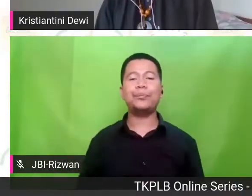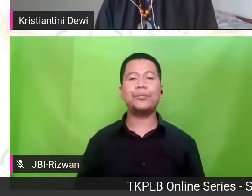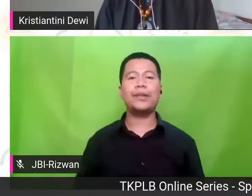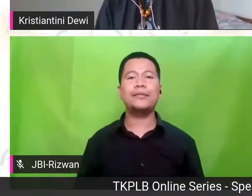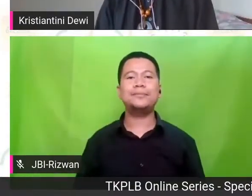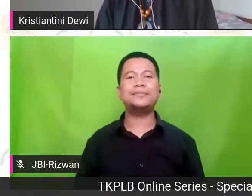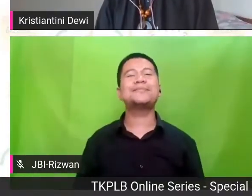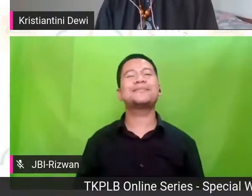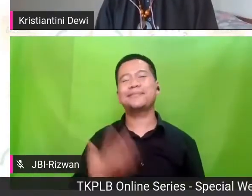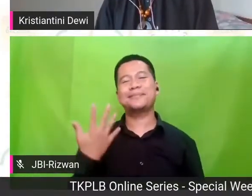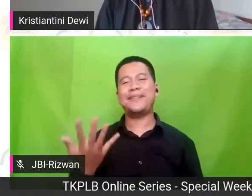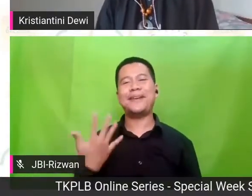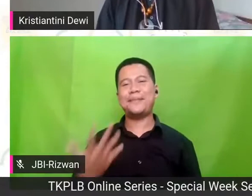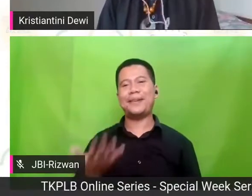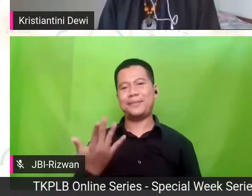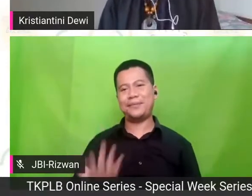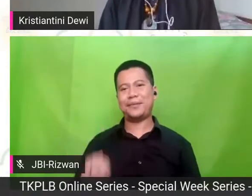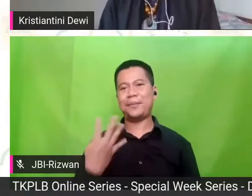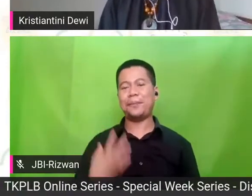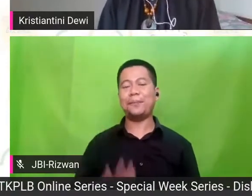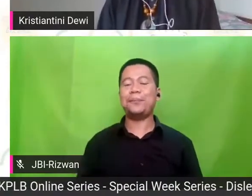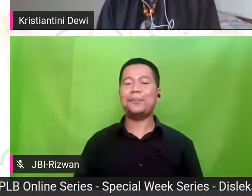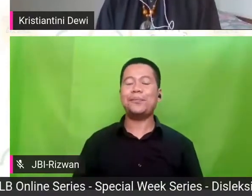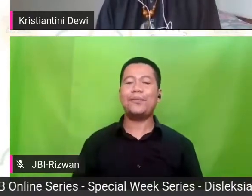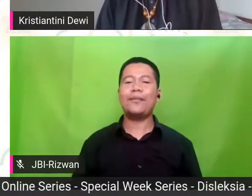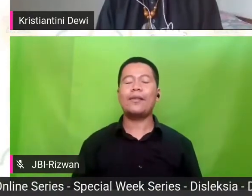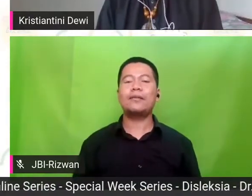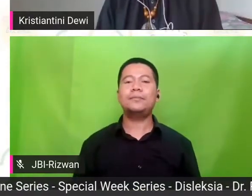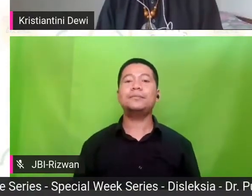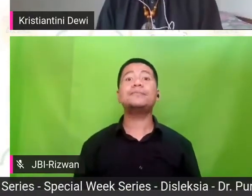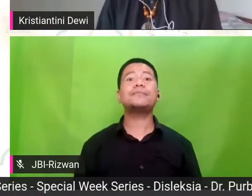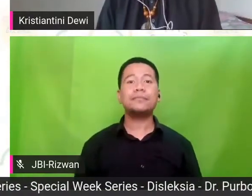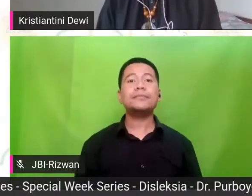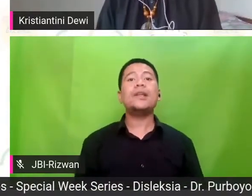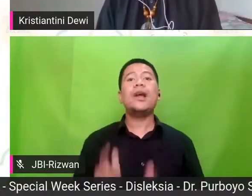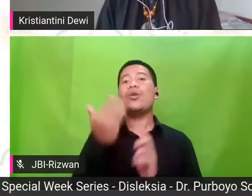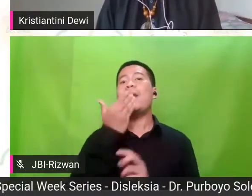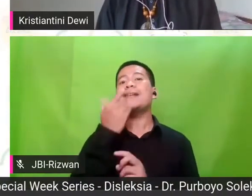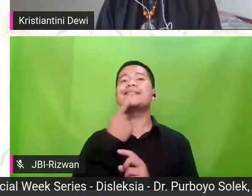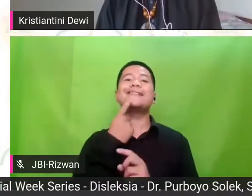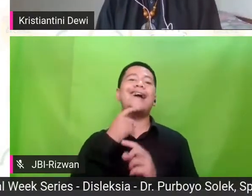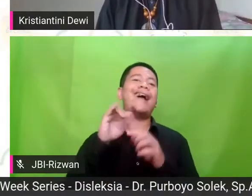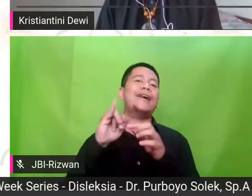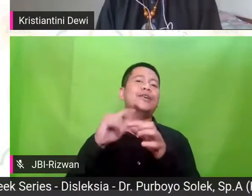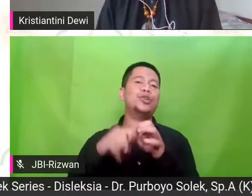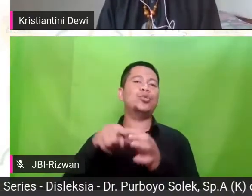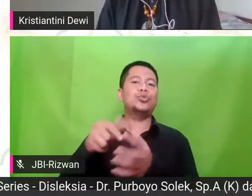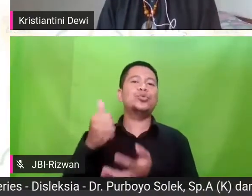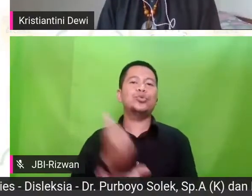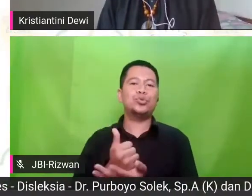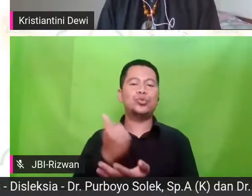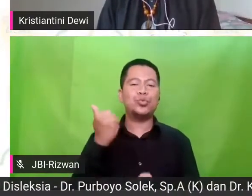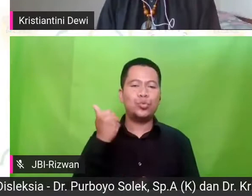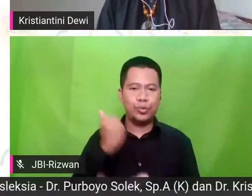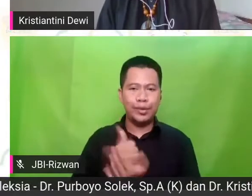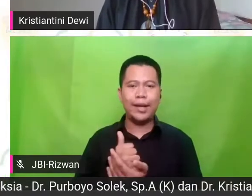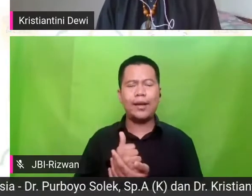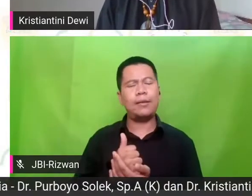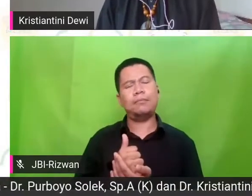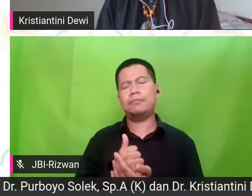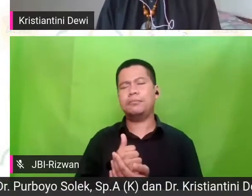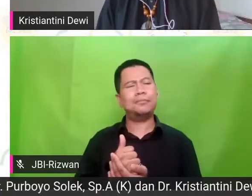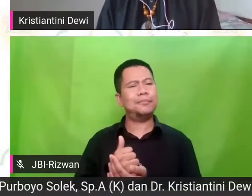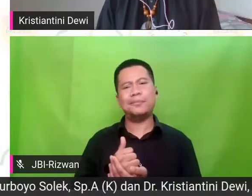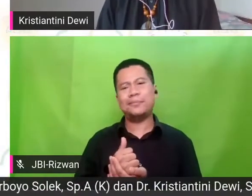katanya? Ya, baik. Jadi kalau kita berbicara tentang IQ, sesungguhnya bukan juga hal yang